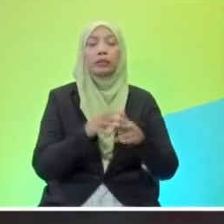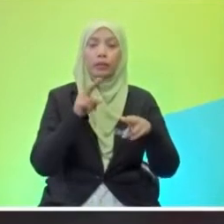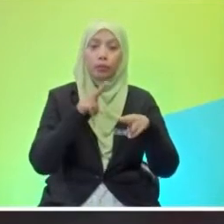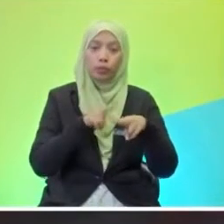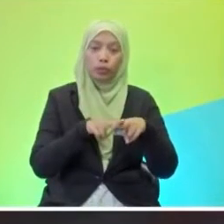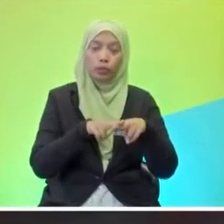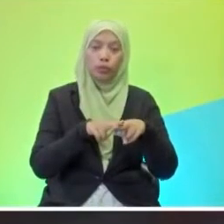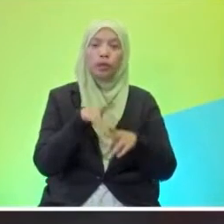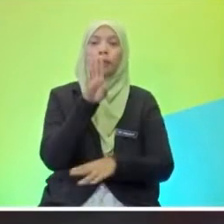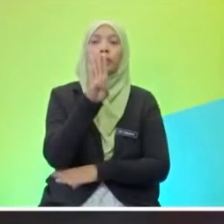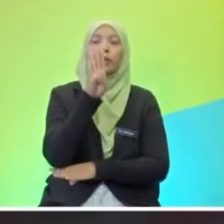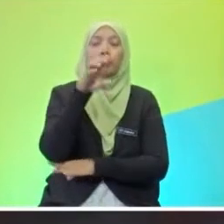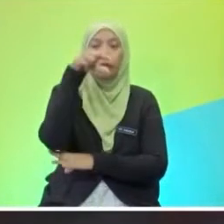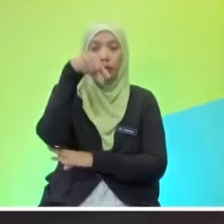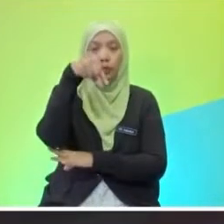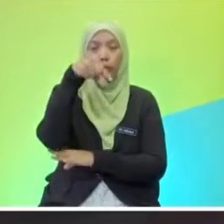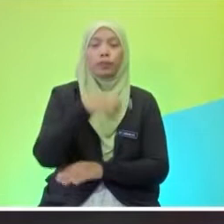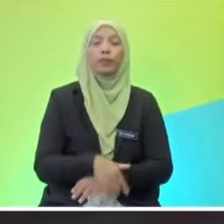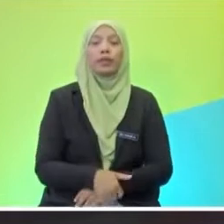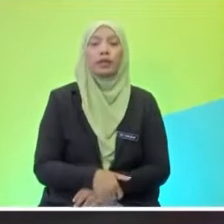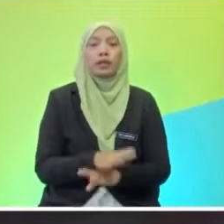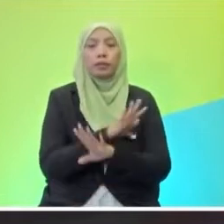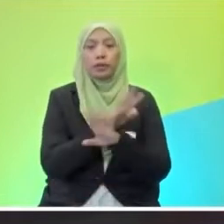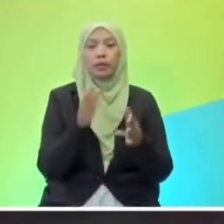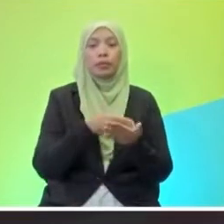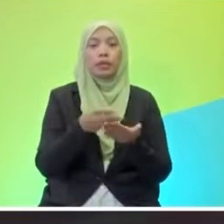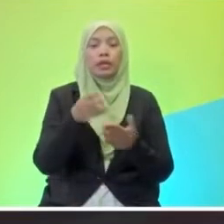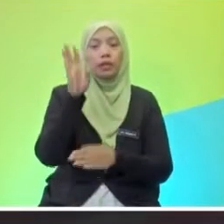tempat barbeque tak perlu beli babiq yang mahal-mahal